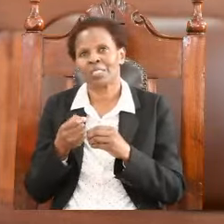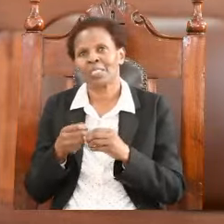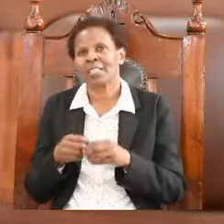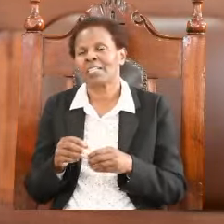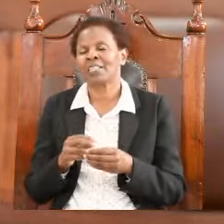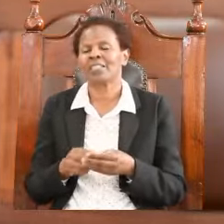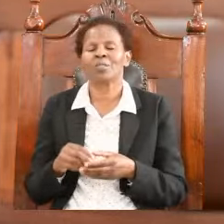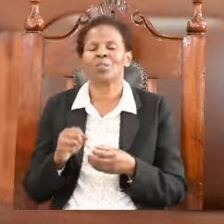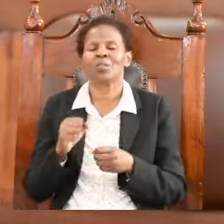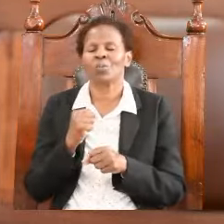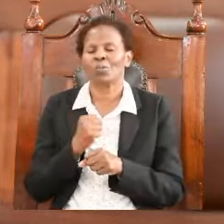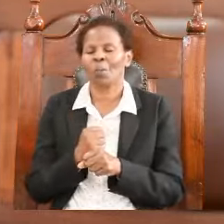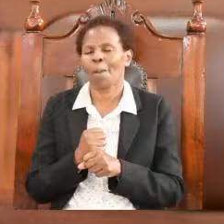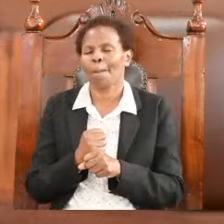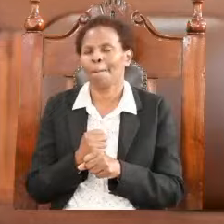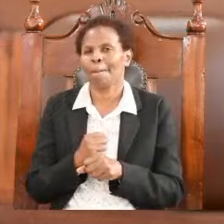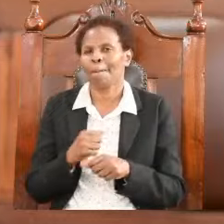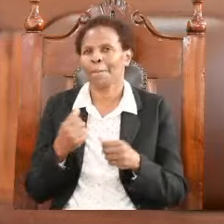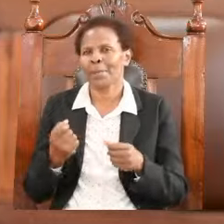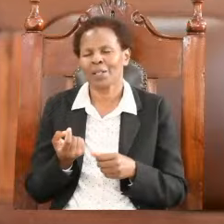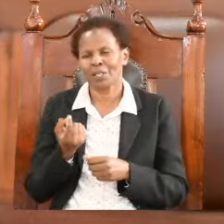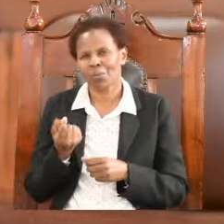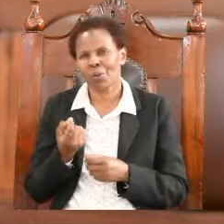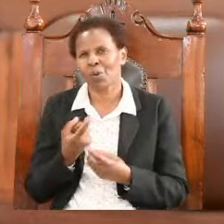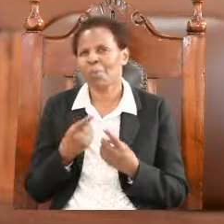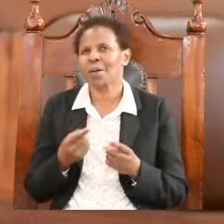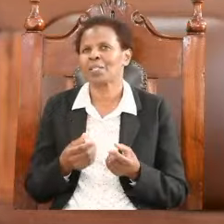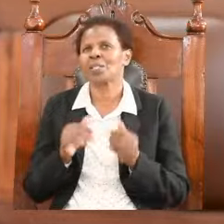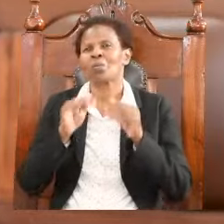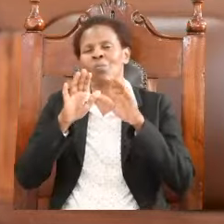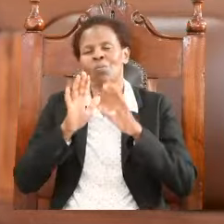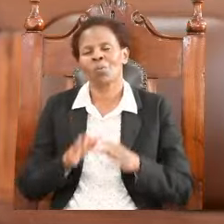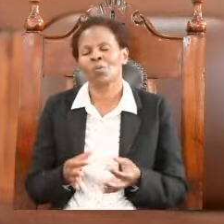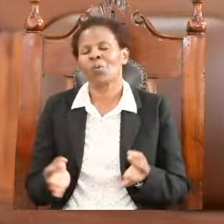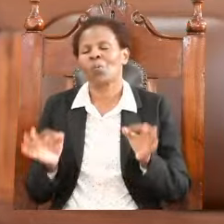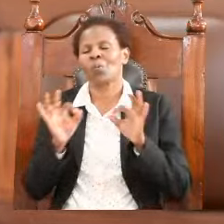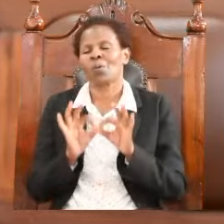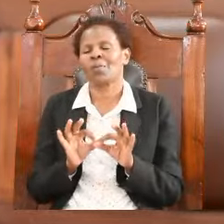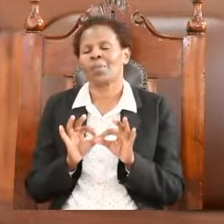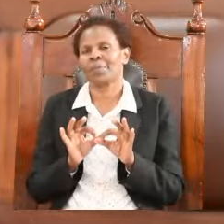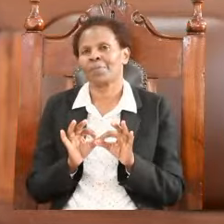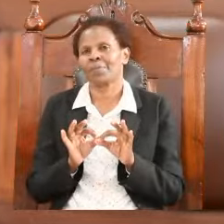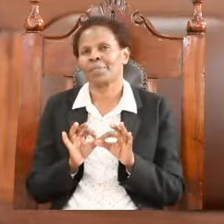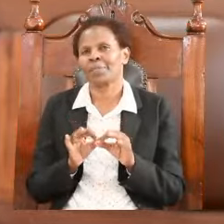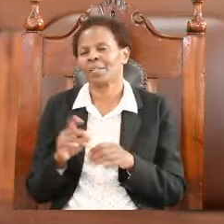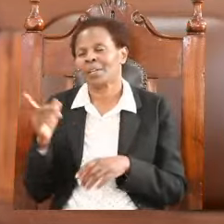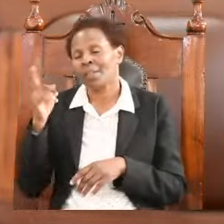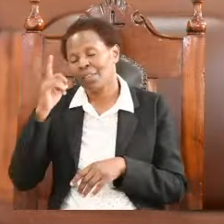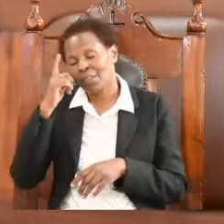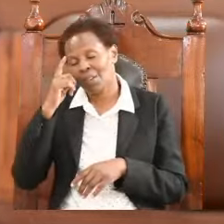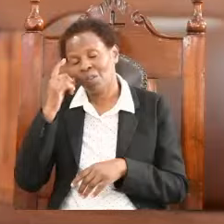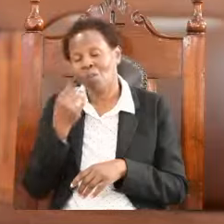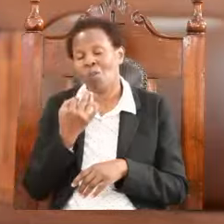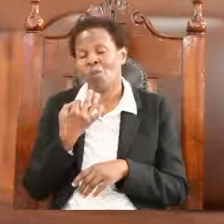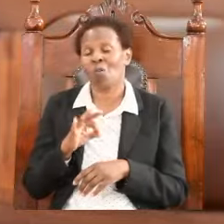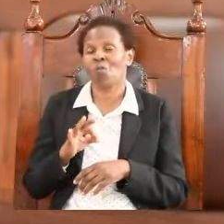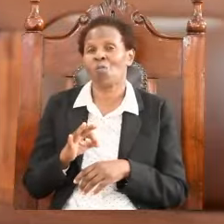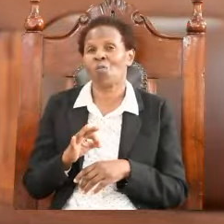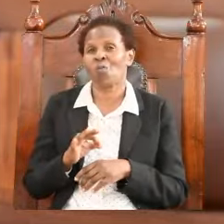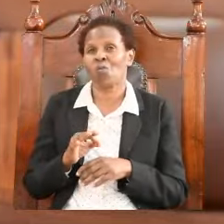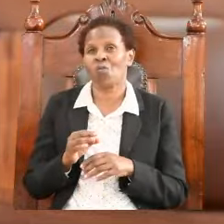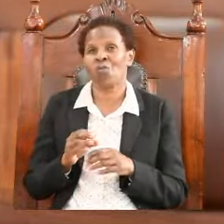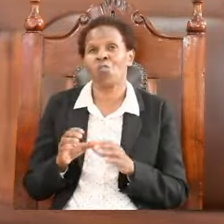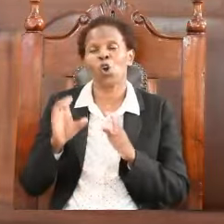uguo kanyamu kanini no no gakugune no gaguteithie ngeciria uhoro wa ibuku riria